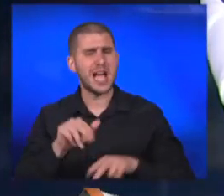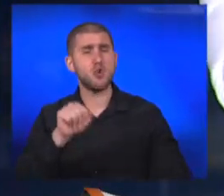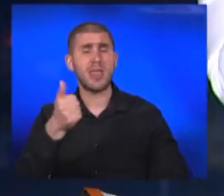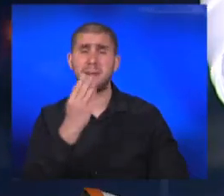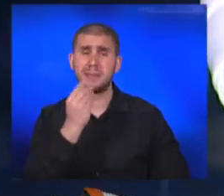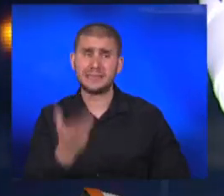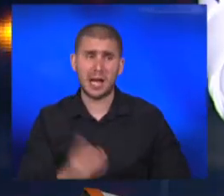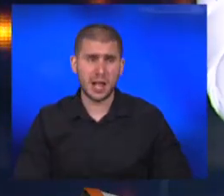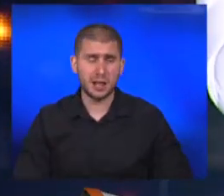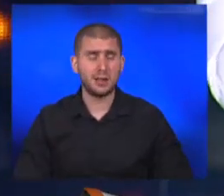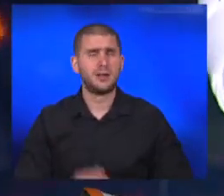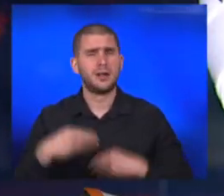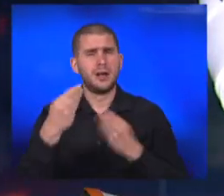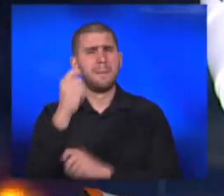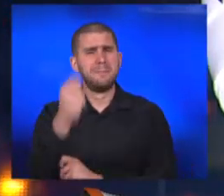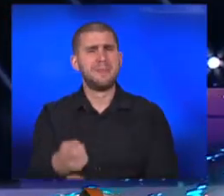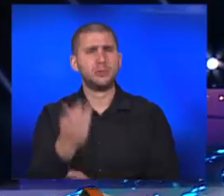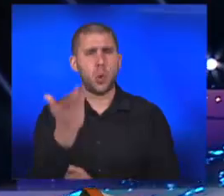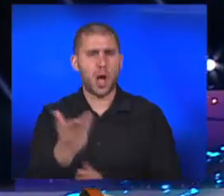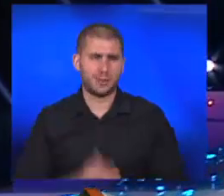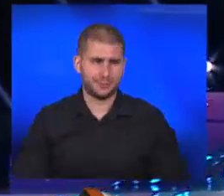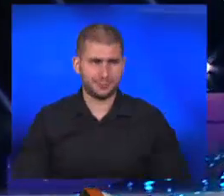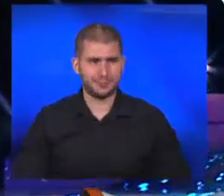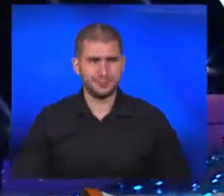בישראל. תעלה המשואה!